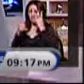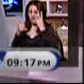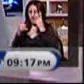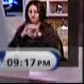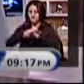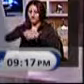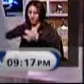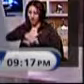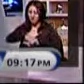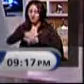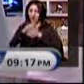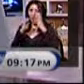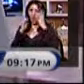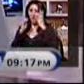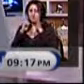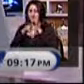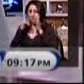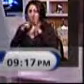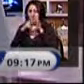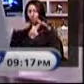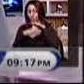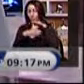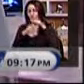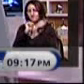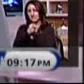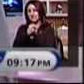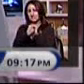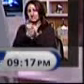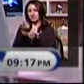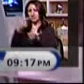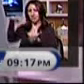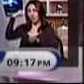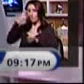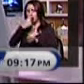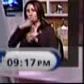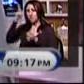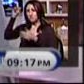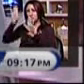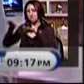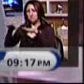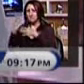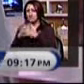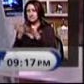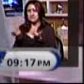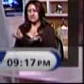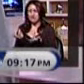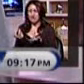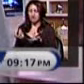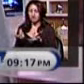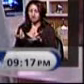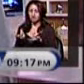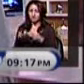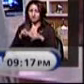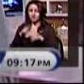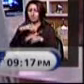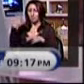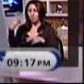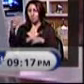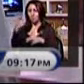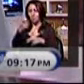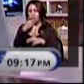قتل في بلد، هل حصل انك انت تقتل 47 واحد في بورسعيد في يومين، تطلق رصاص على